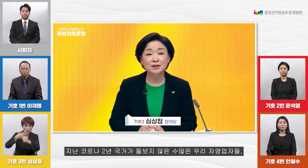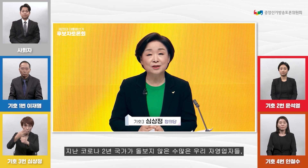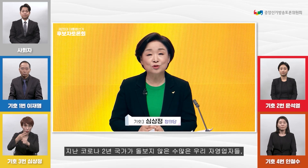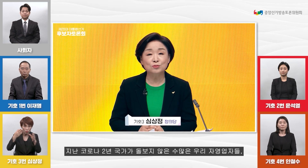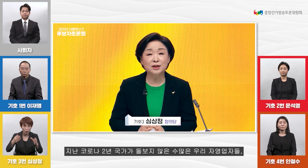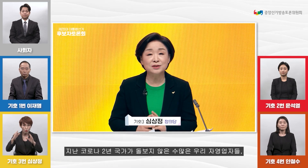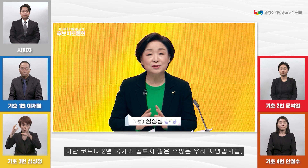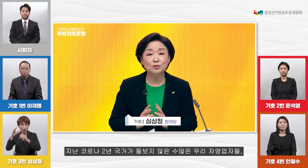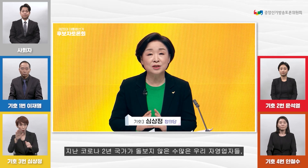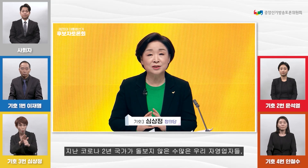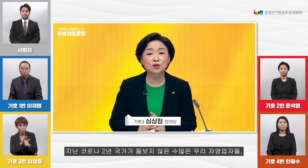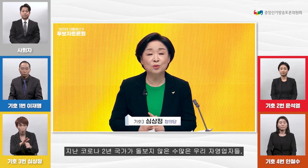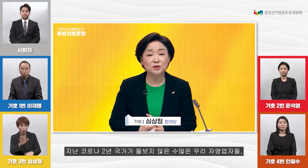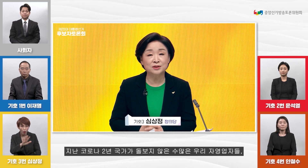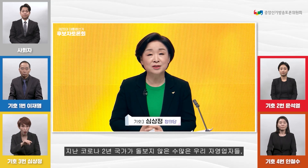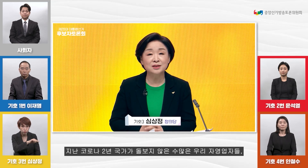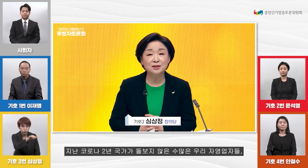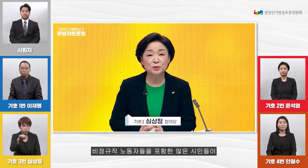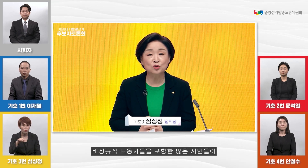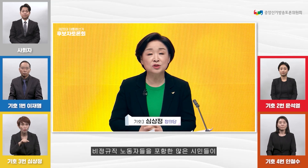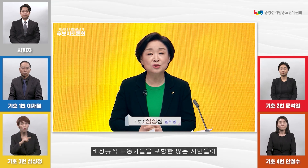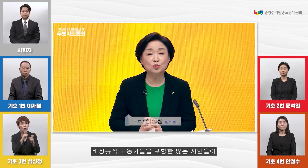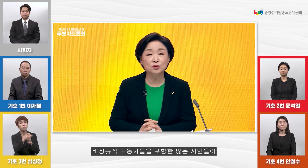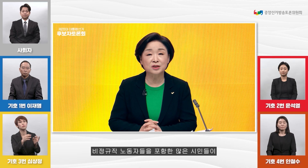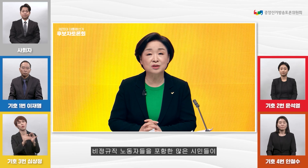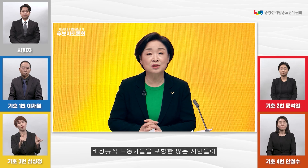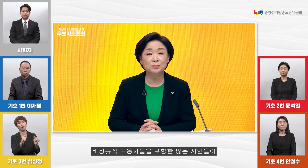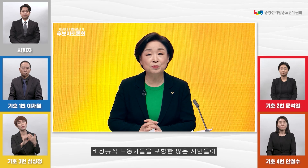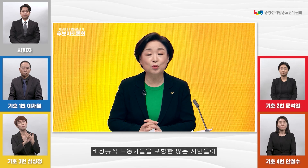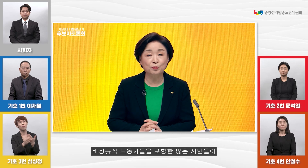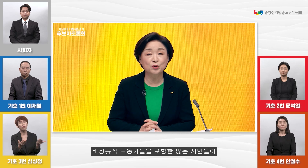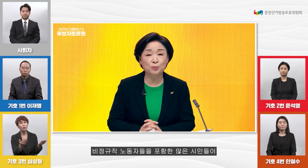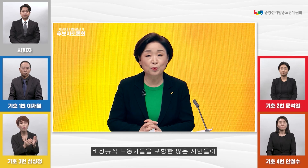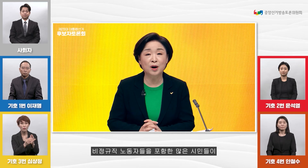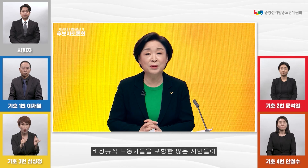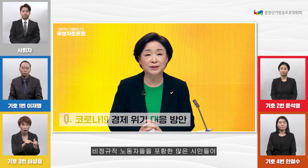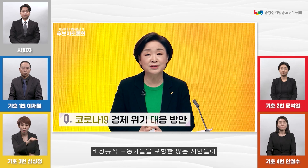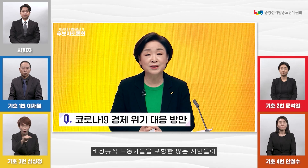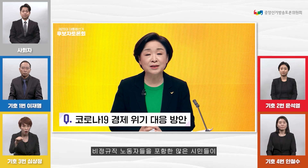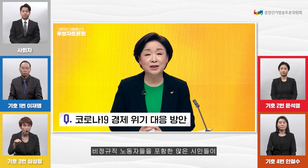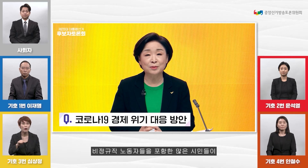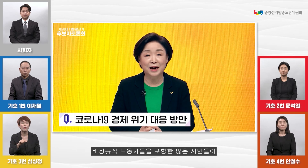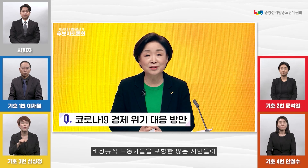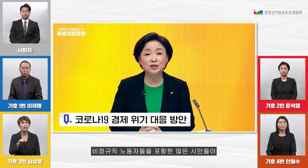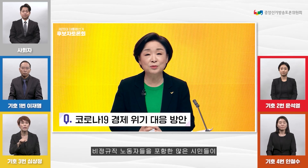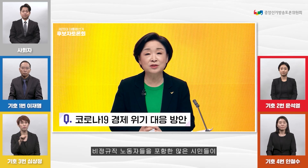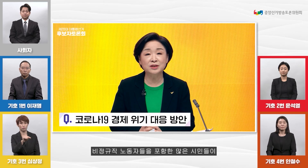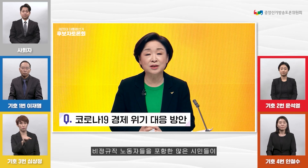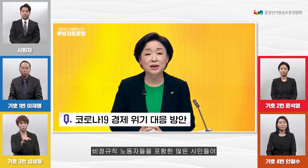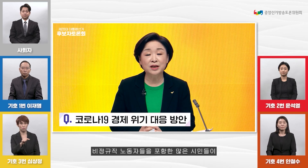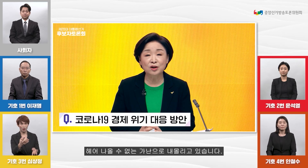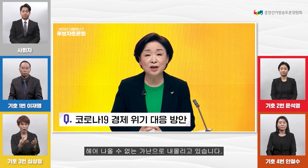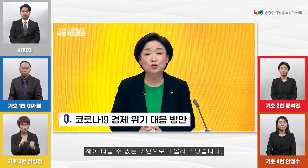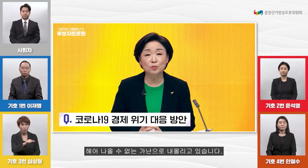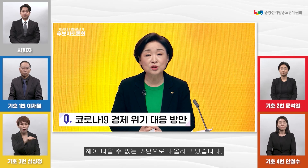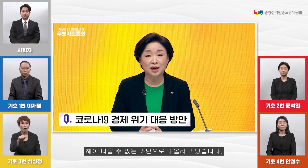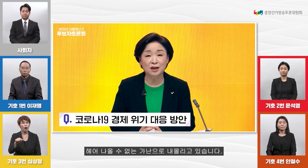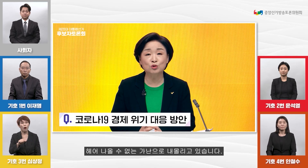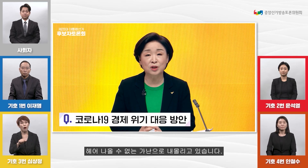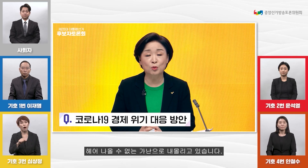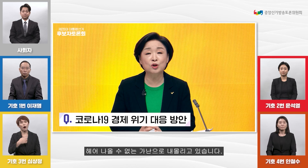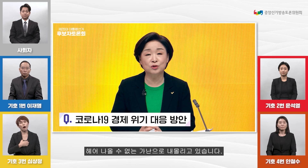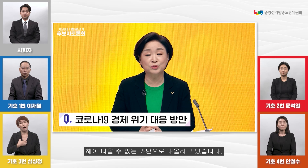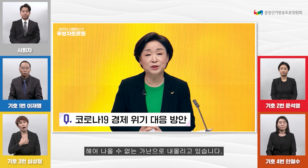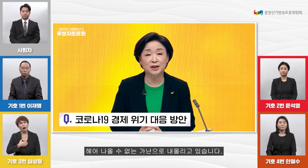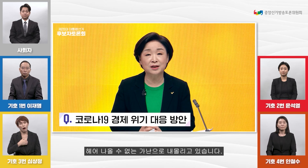않은 수많은 우리 자영업자들, 비정규직 노동자들을 포함한 많은 시민들이 헤어날 수 없는